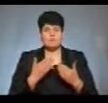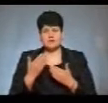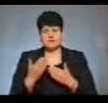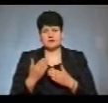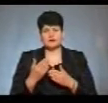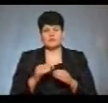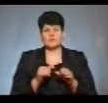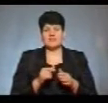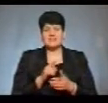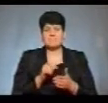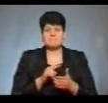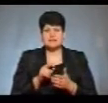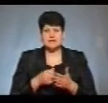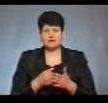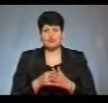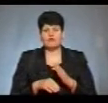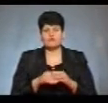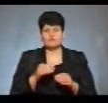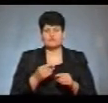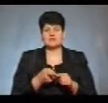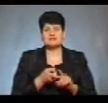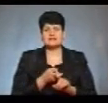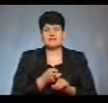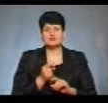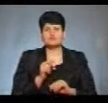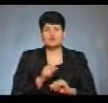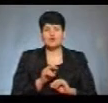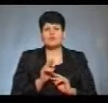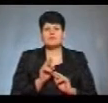питань до виборців, вони, значить, все-таки залежать від того, як,